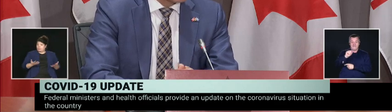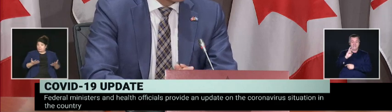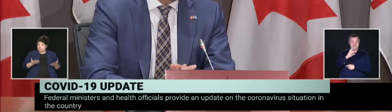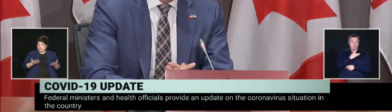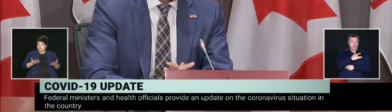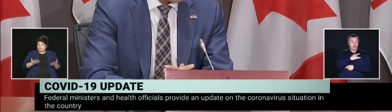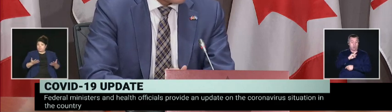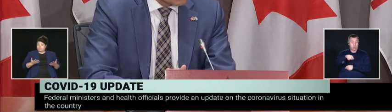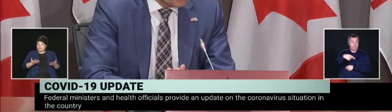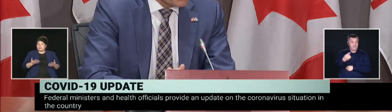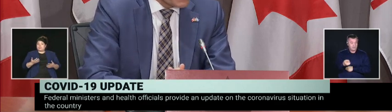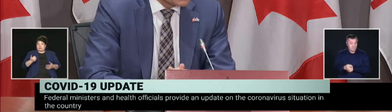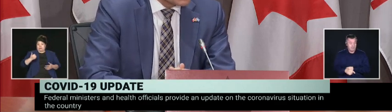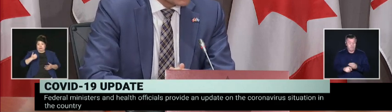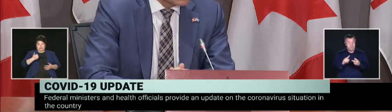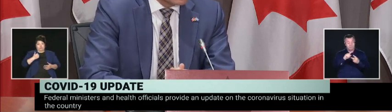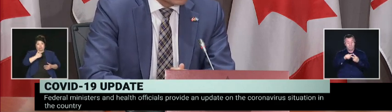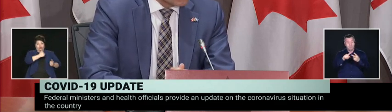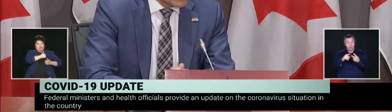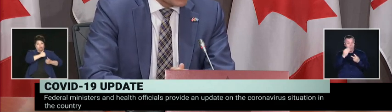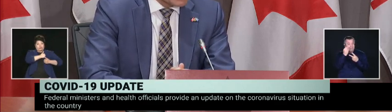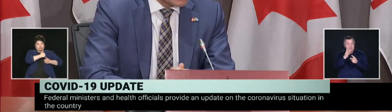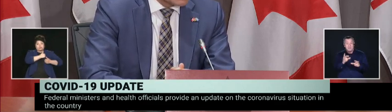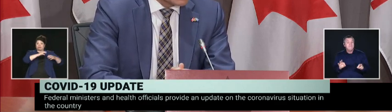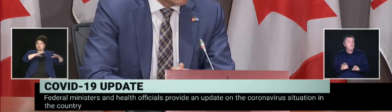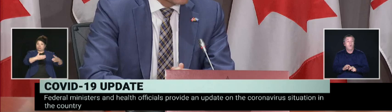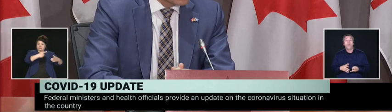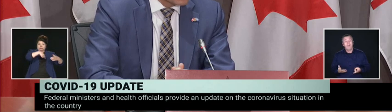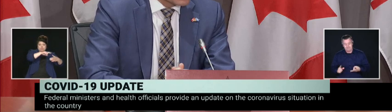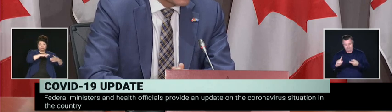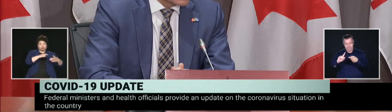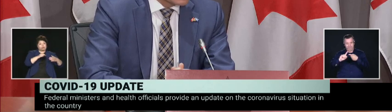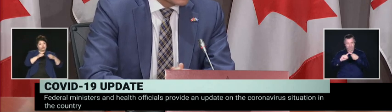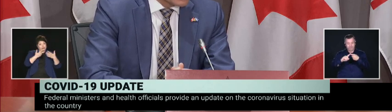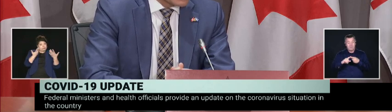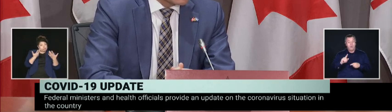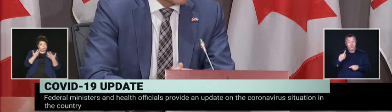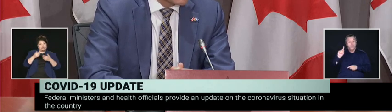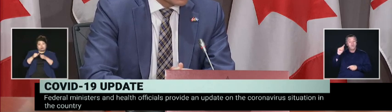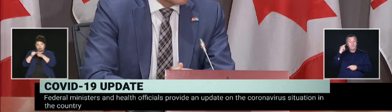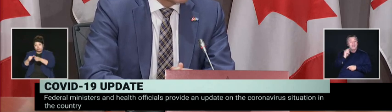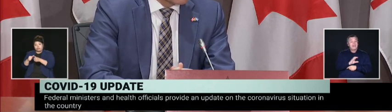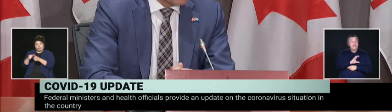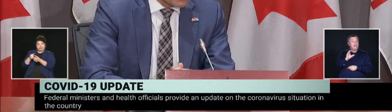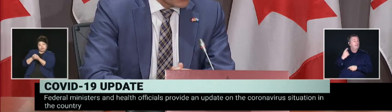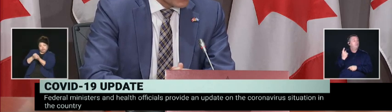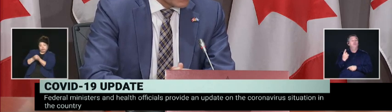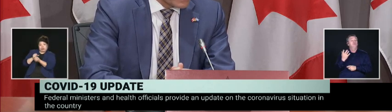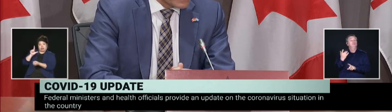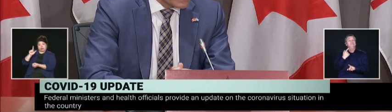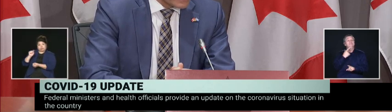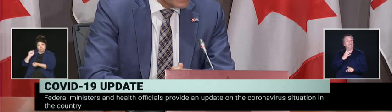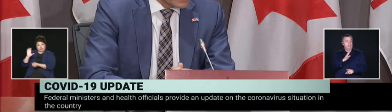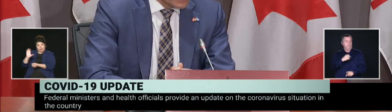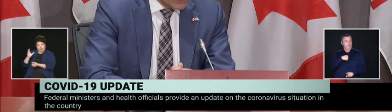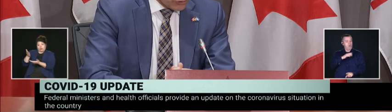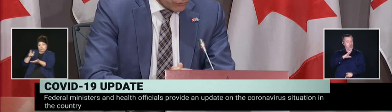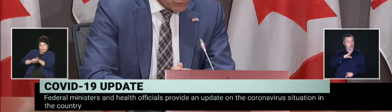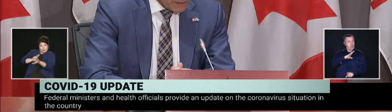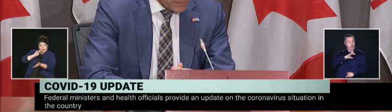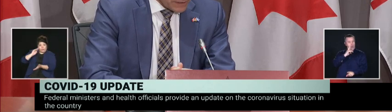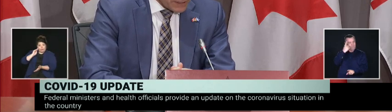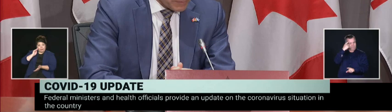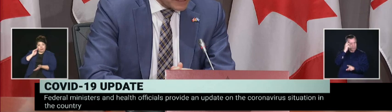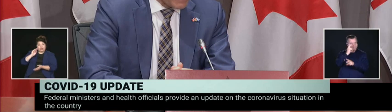messages principaux. Le premier, c'est que le gouvernement canadien a toujours dit qu'il allait être là pour prendre soin des aînés.